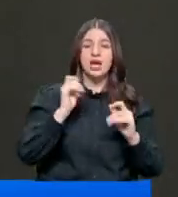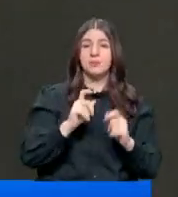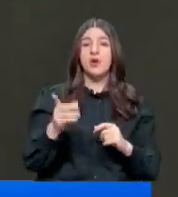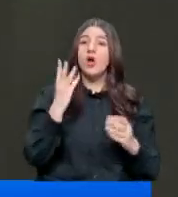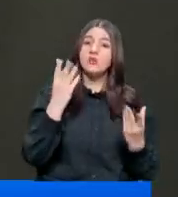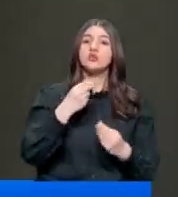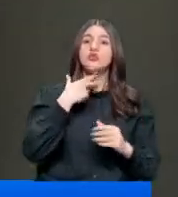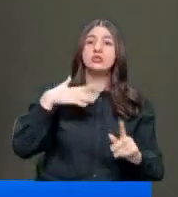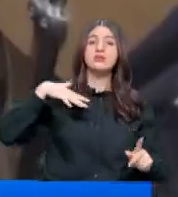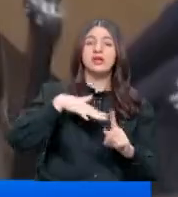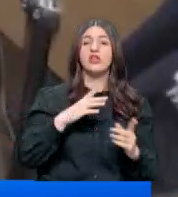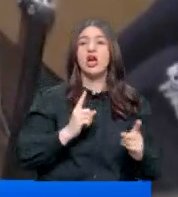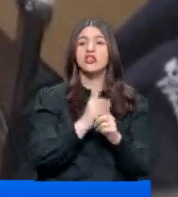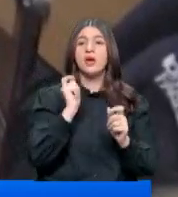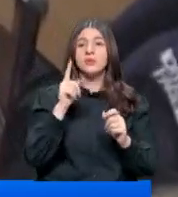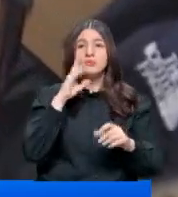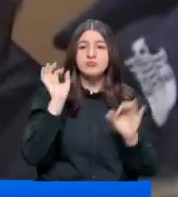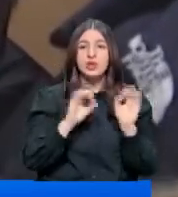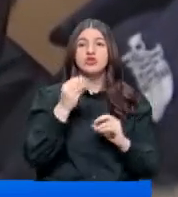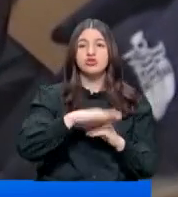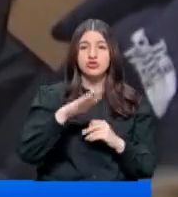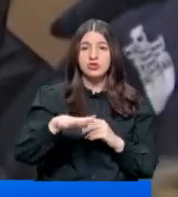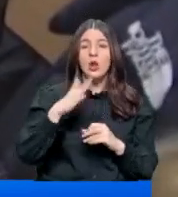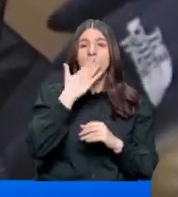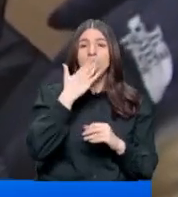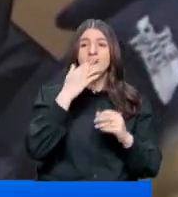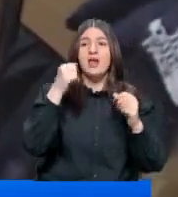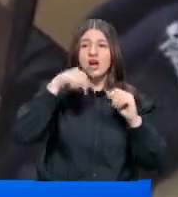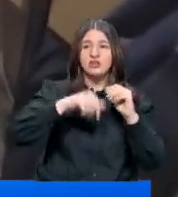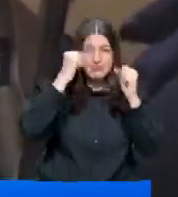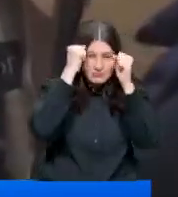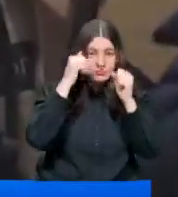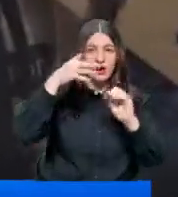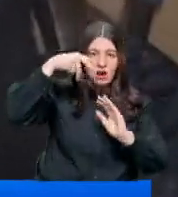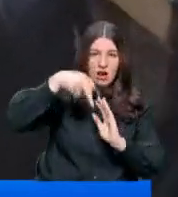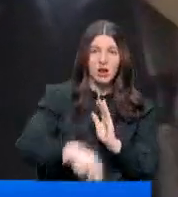Olası bir Rus saldırısına karşı yapılan tatbikatta çocuklar okulların sığınaklarına indirildi.